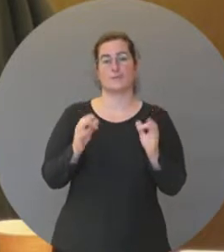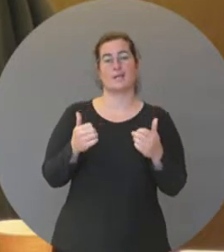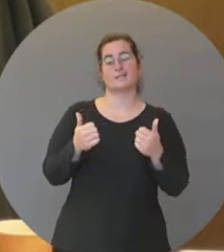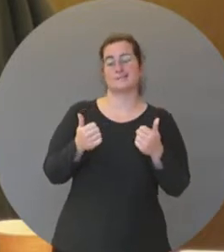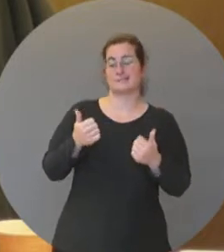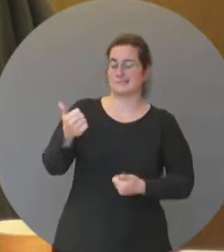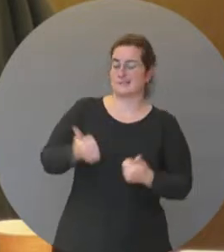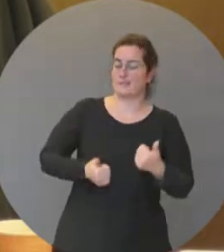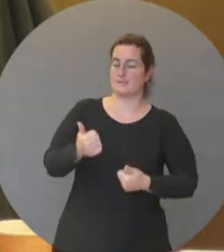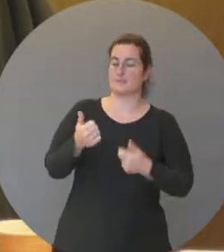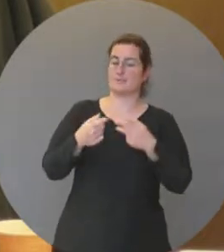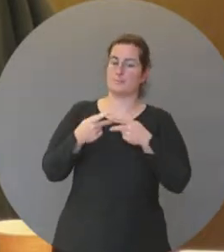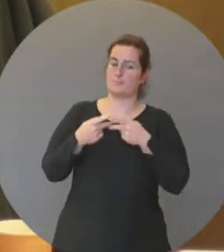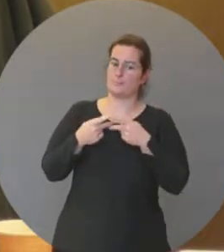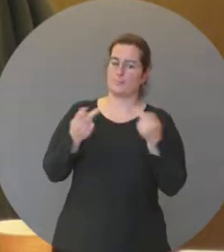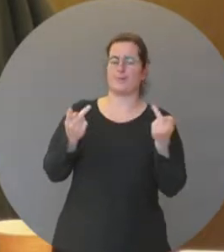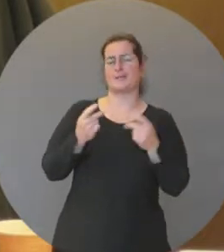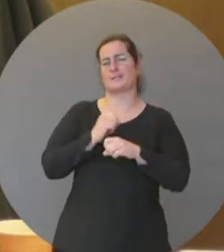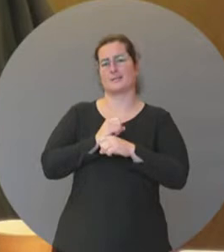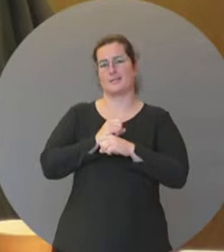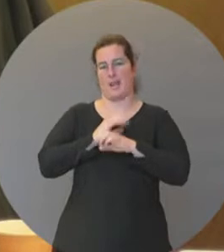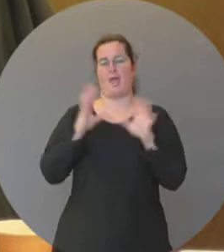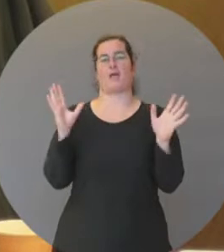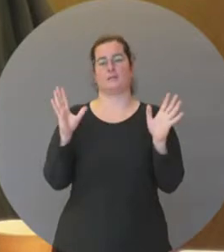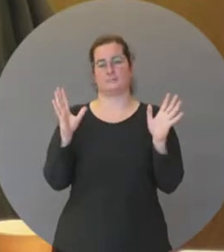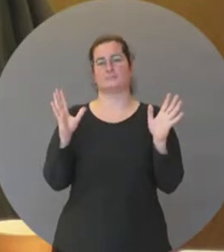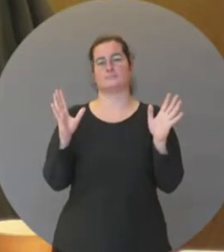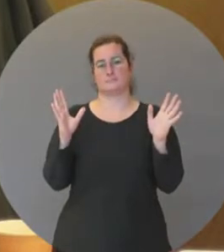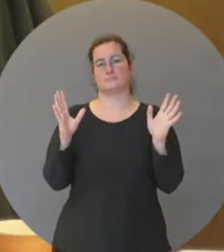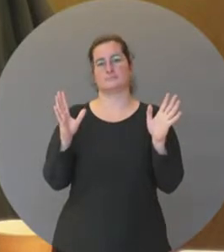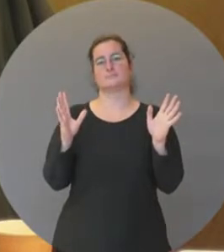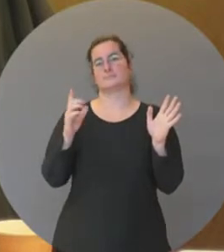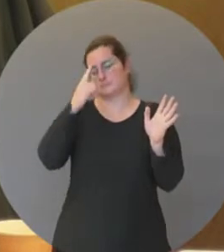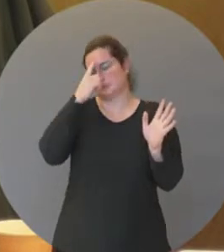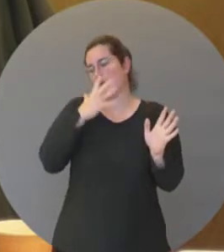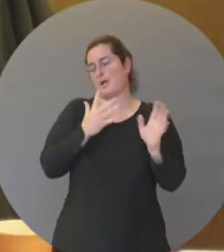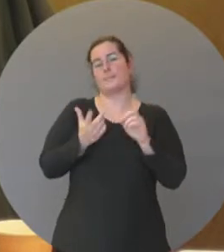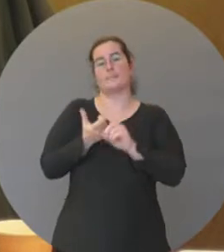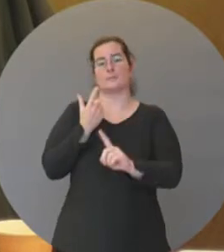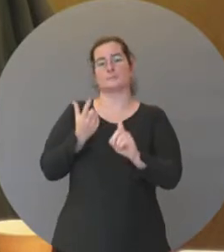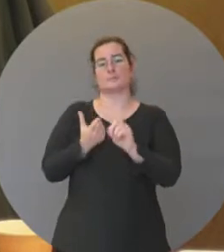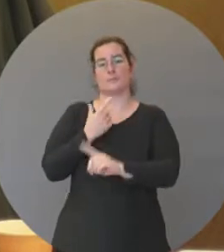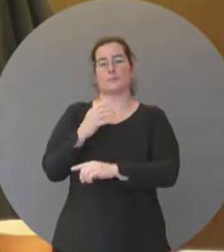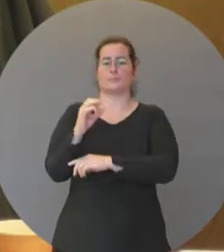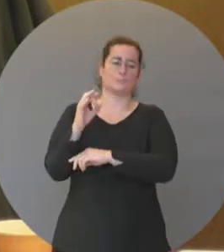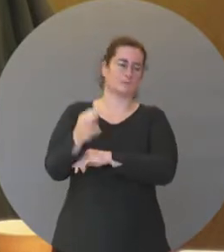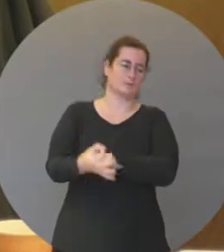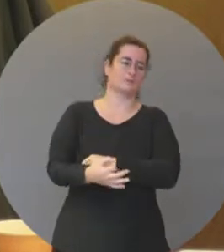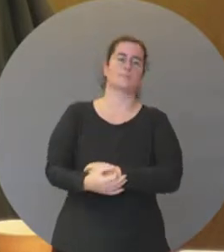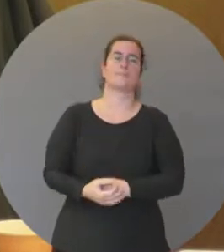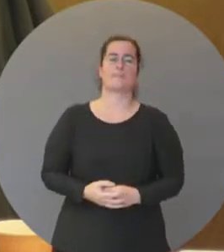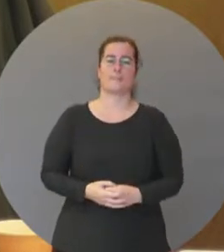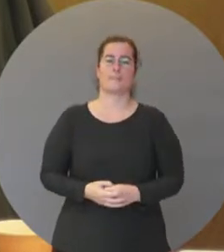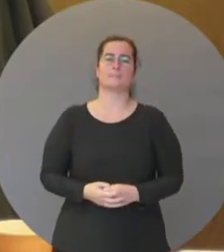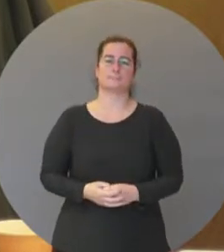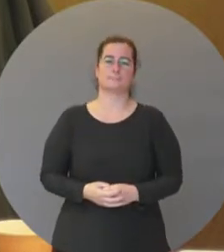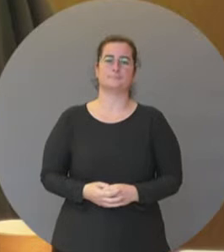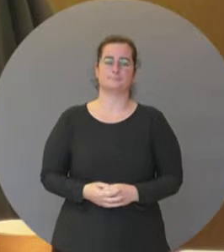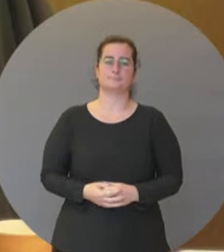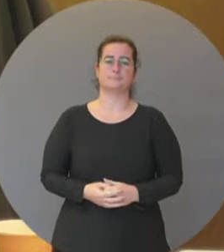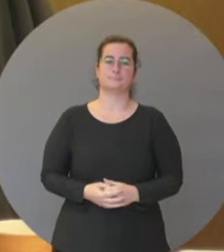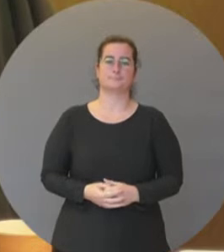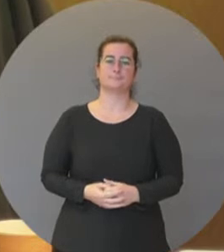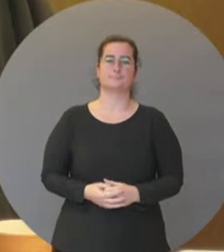affiché comme tel ça me semble ça me semble important même si voilà on a des dans ce